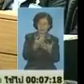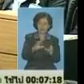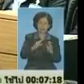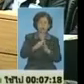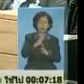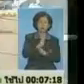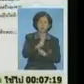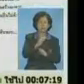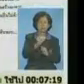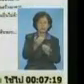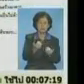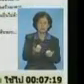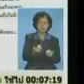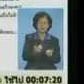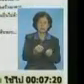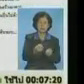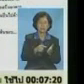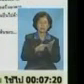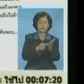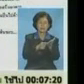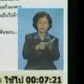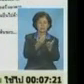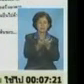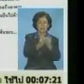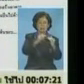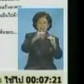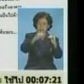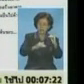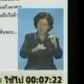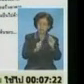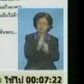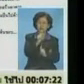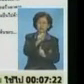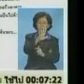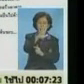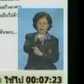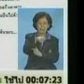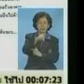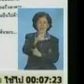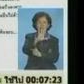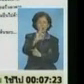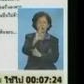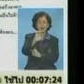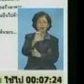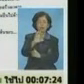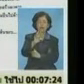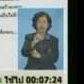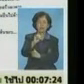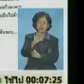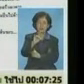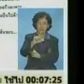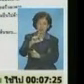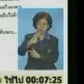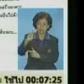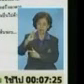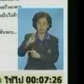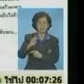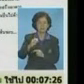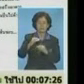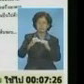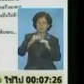and Construction จำกัดเป็นผู้เสนอราคาต่ำสุดเป็นเงิน 5,848 ล้านบาทถ้วนซึ่งไม่เกินราคากล